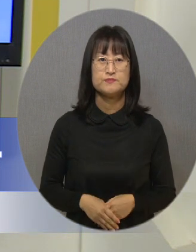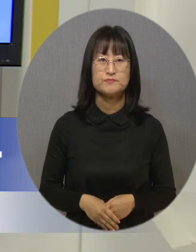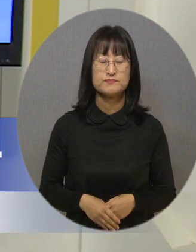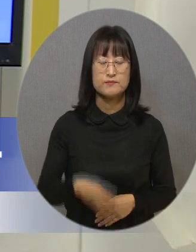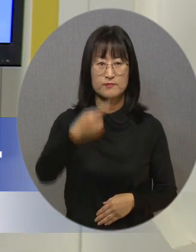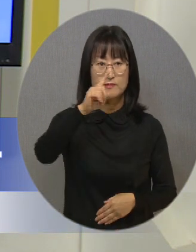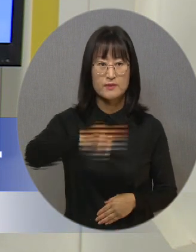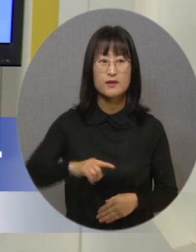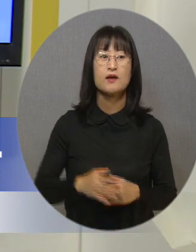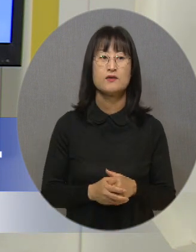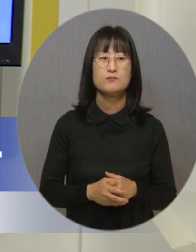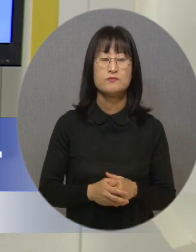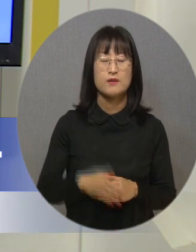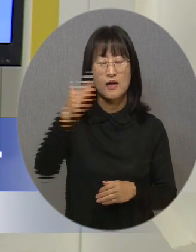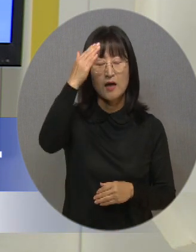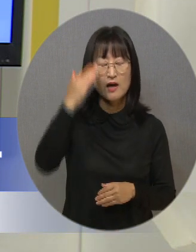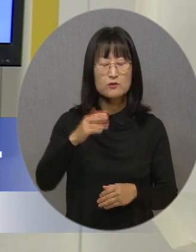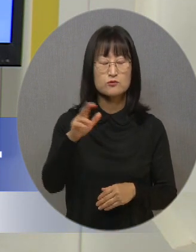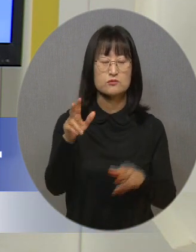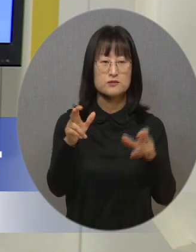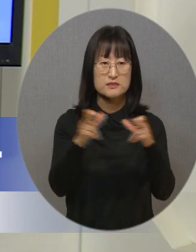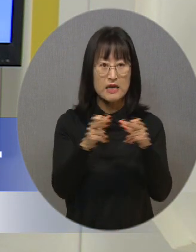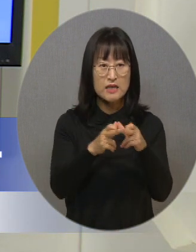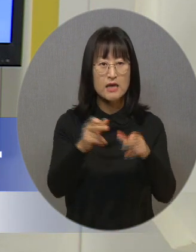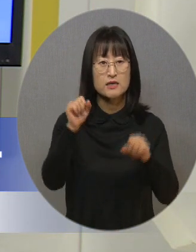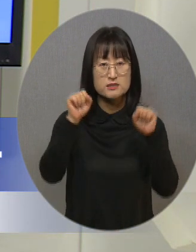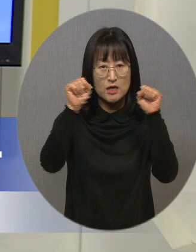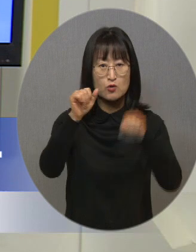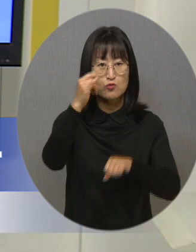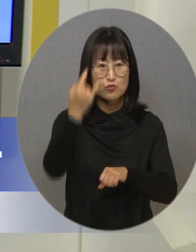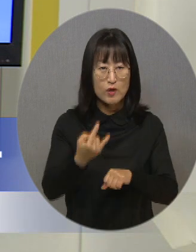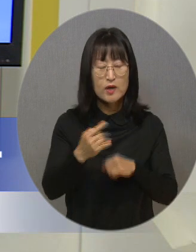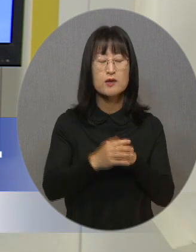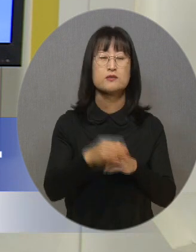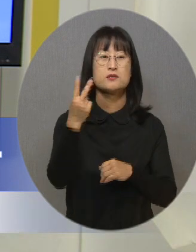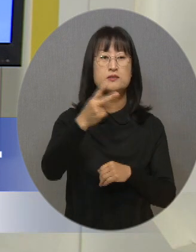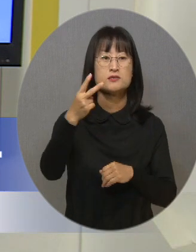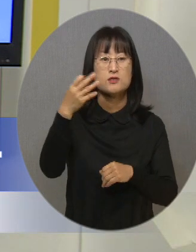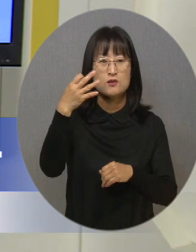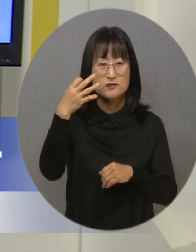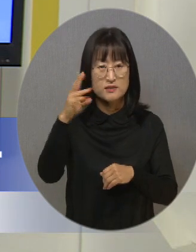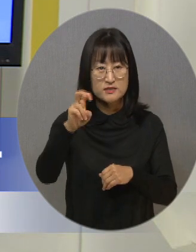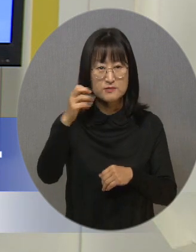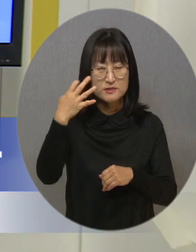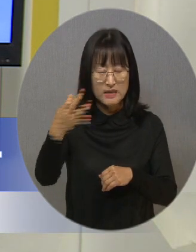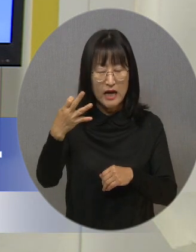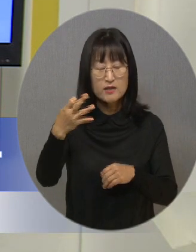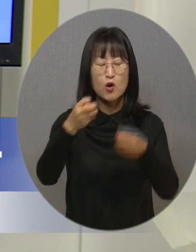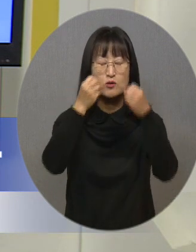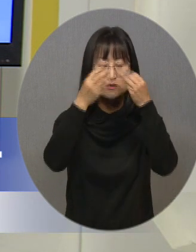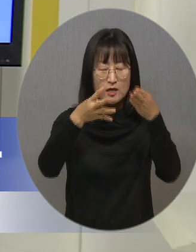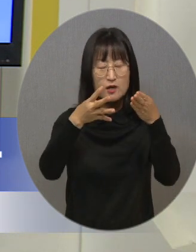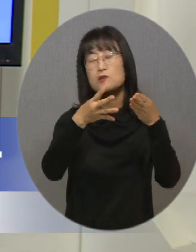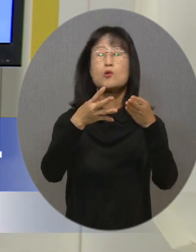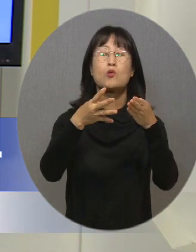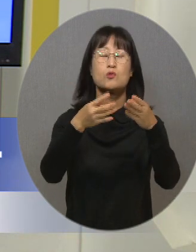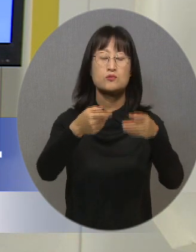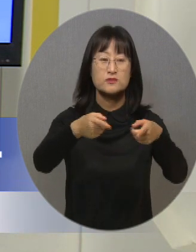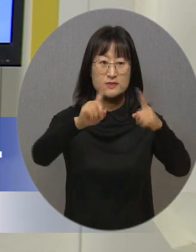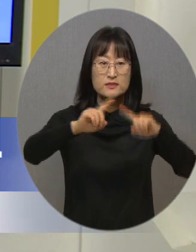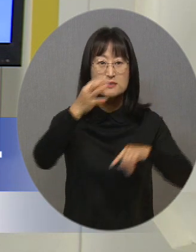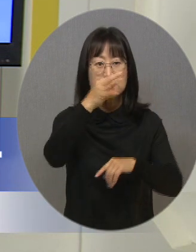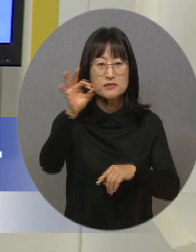다음 뉴스는 대한장애인체육회가 2024년 신규 장애인 체력인증센터 운영 시도로